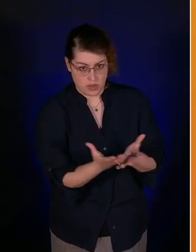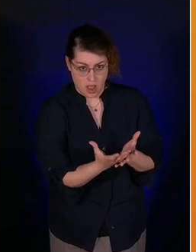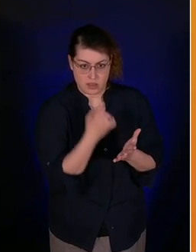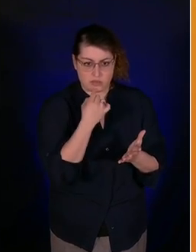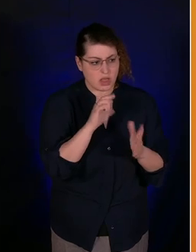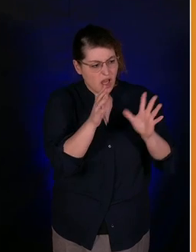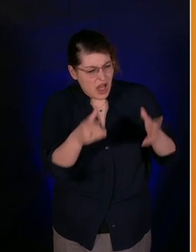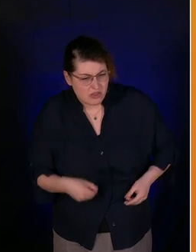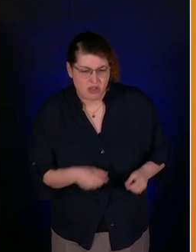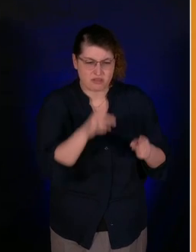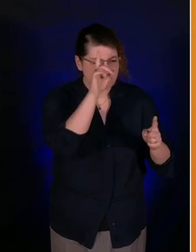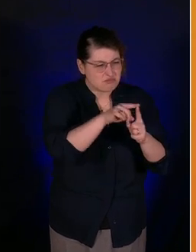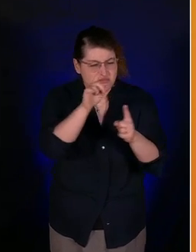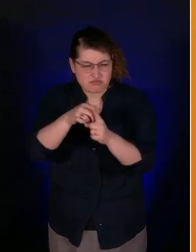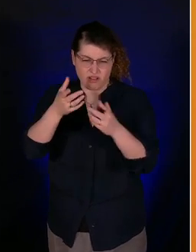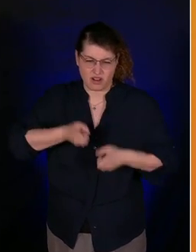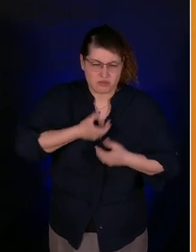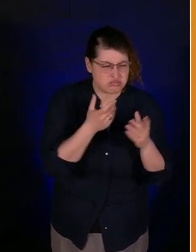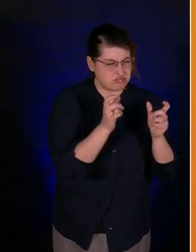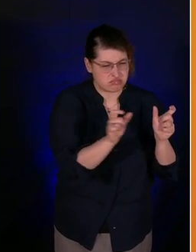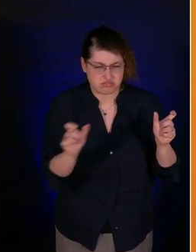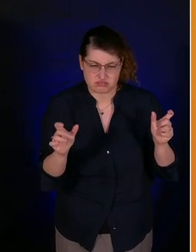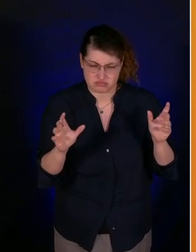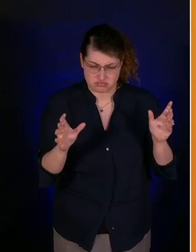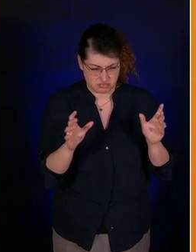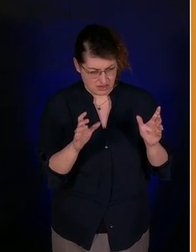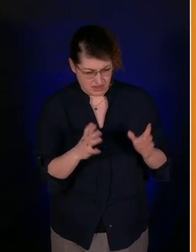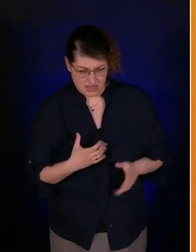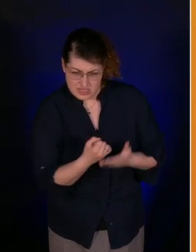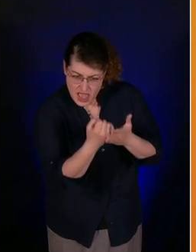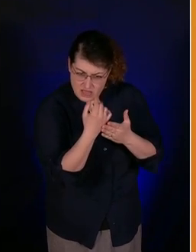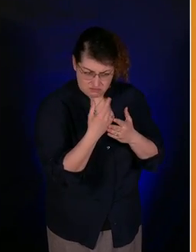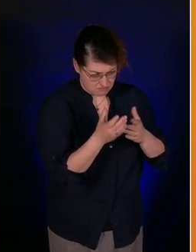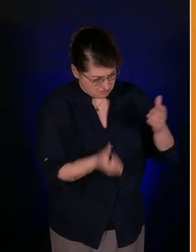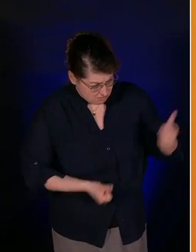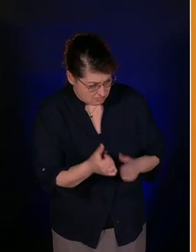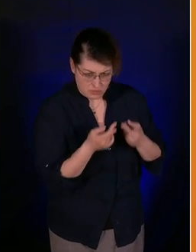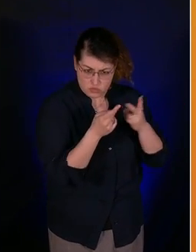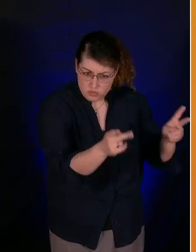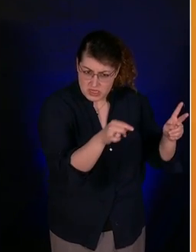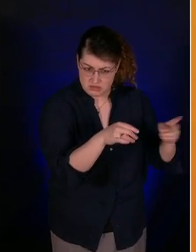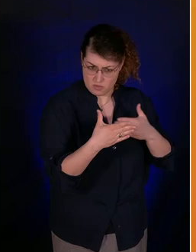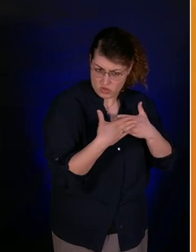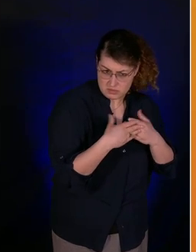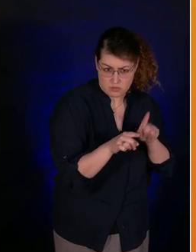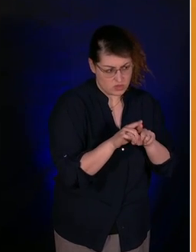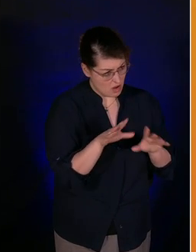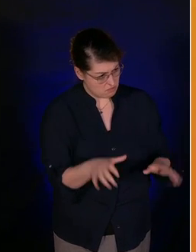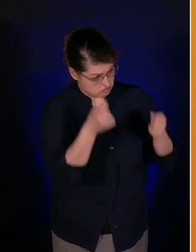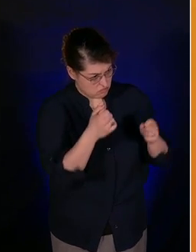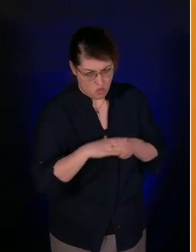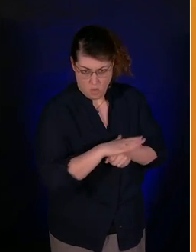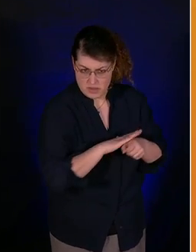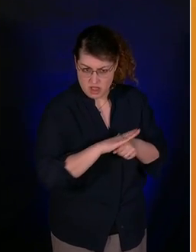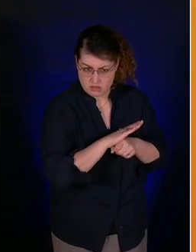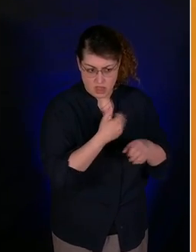d'accueil clairsemés ou autres Maison France Services qui vont remplacer les services publics de proximité et de pleine compétence